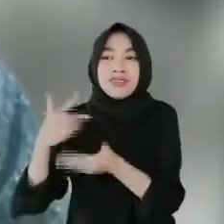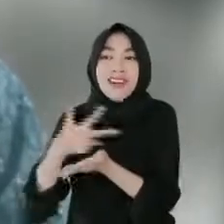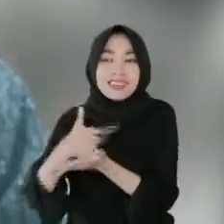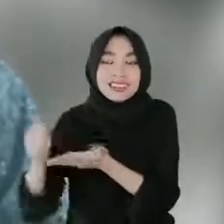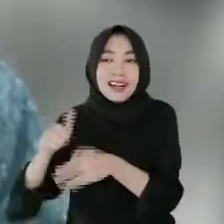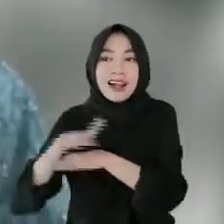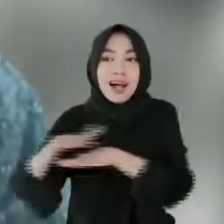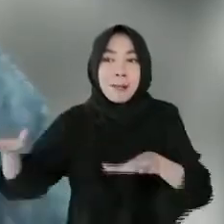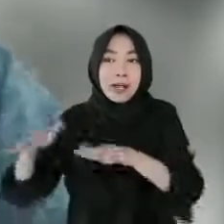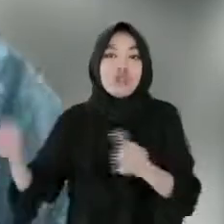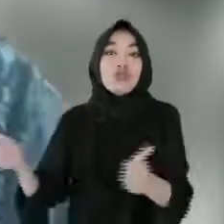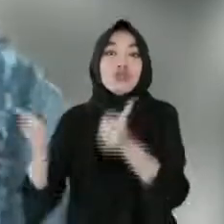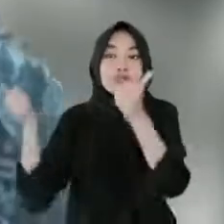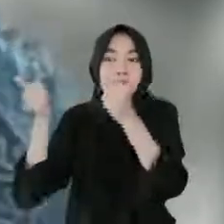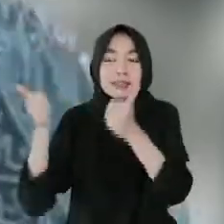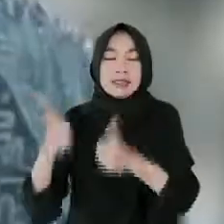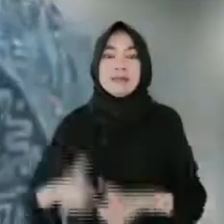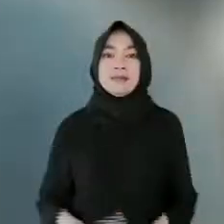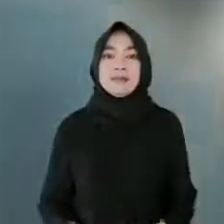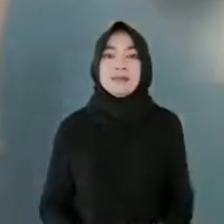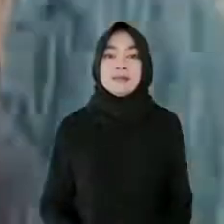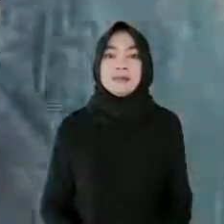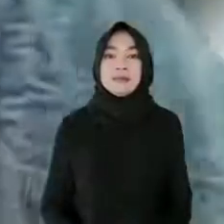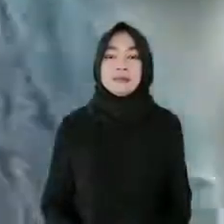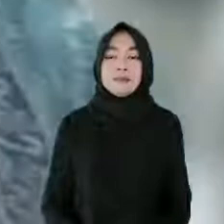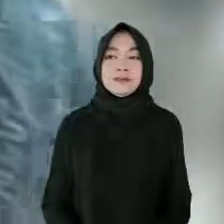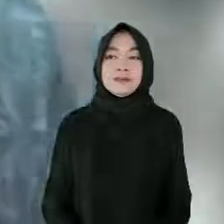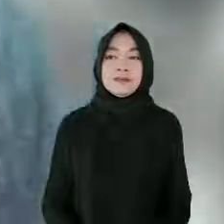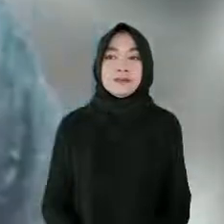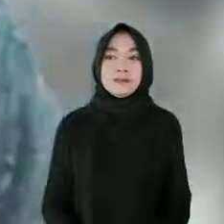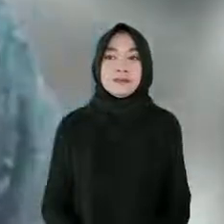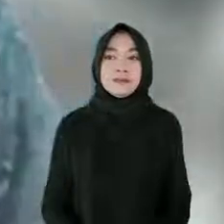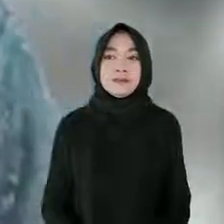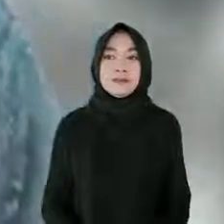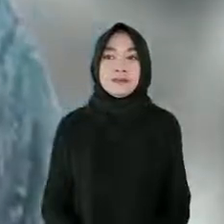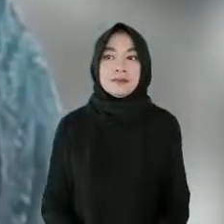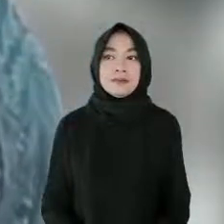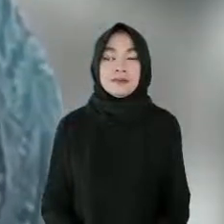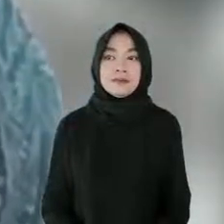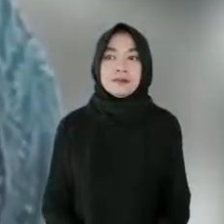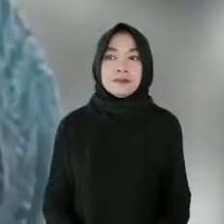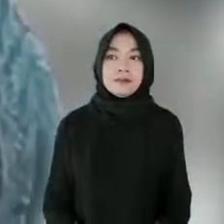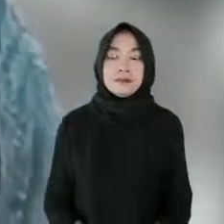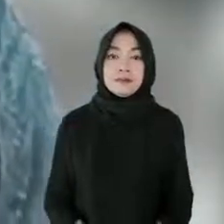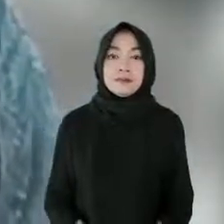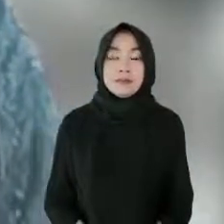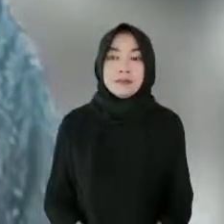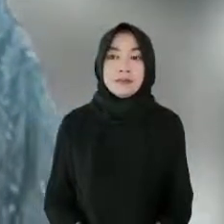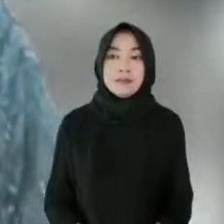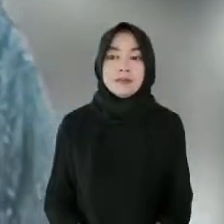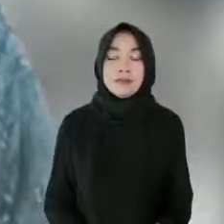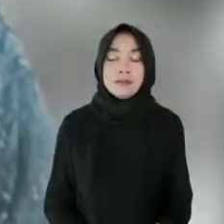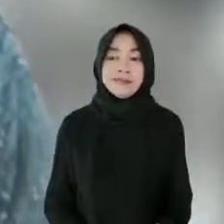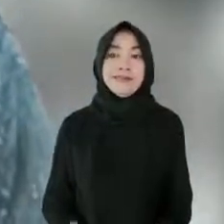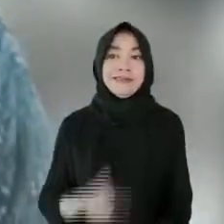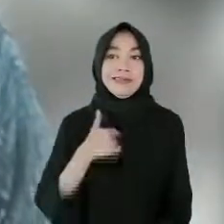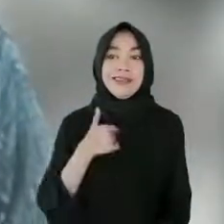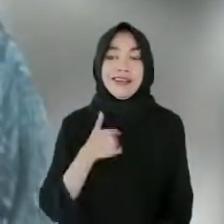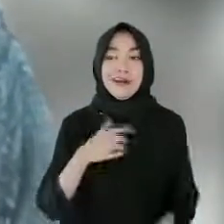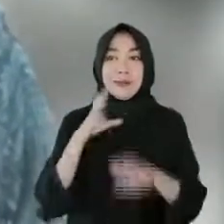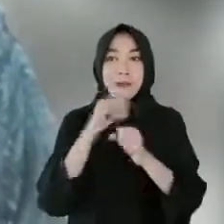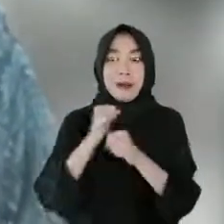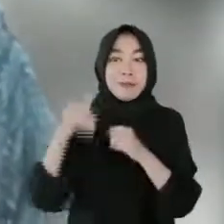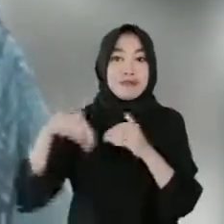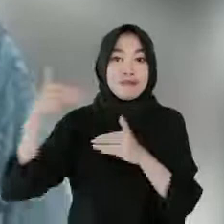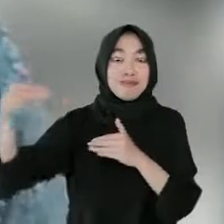sukses itu yang betul-betul menjadi tujuan kita yang kita harapkan